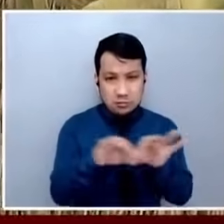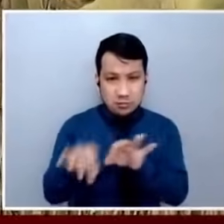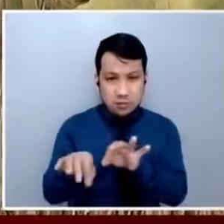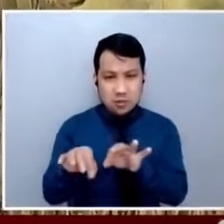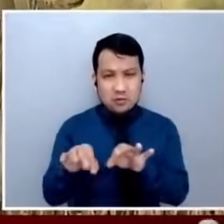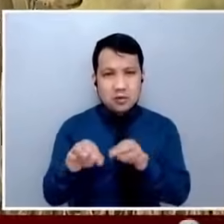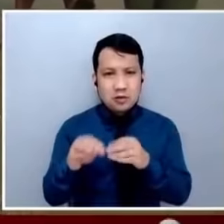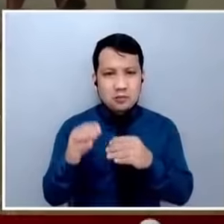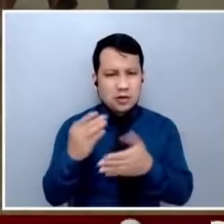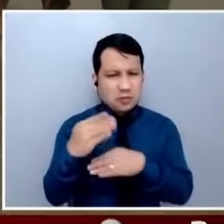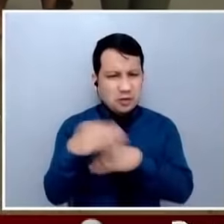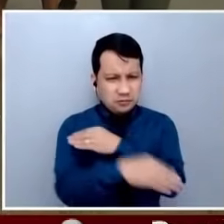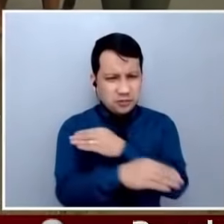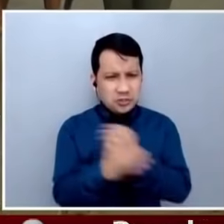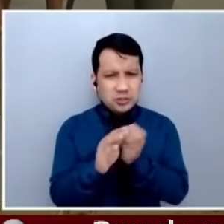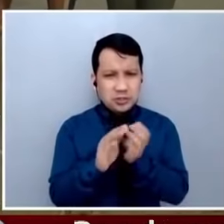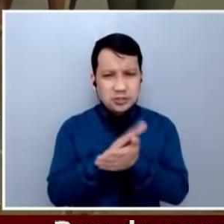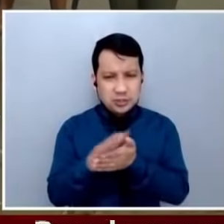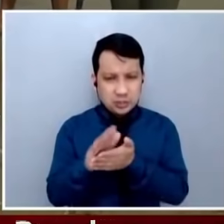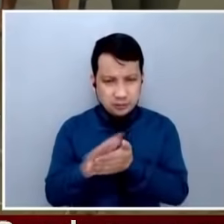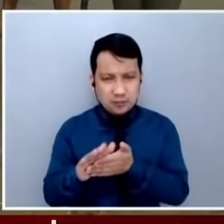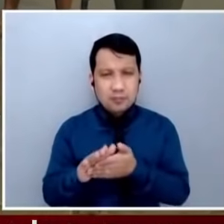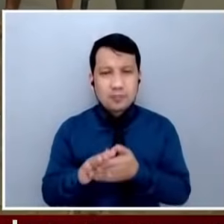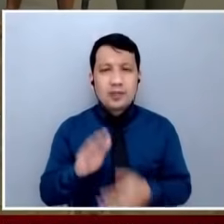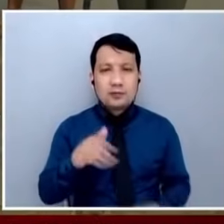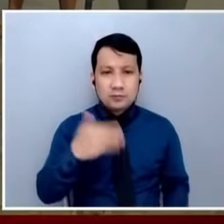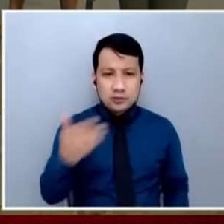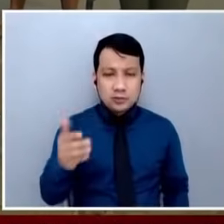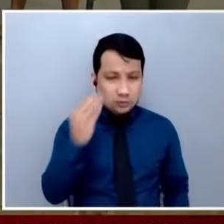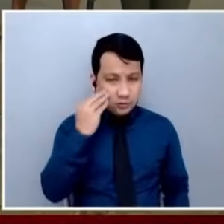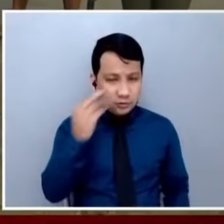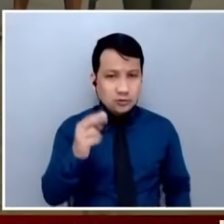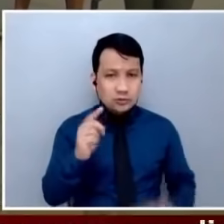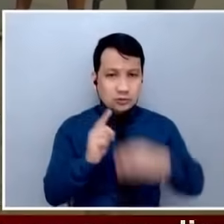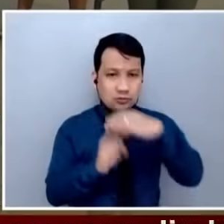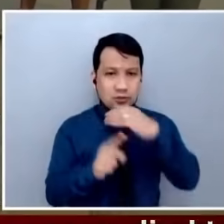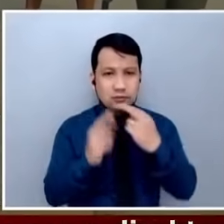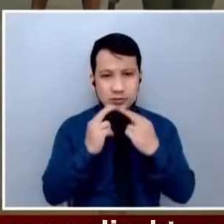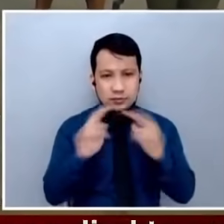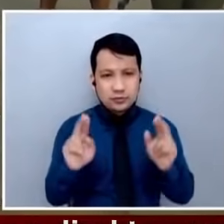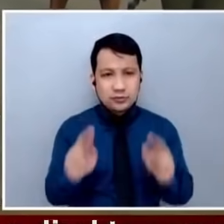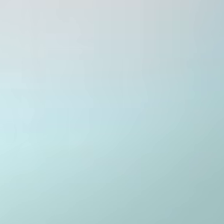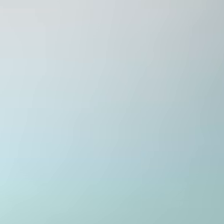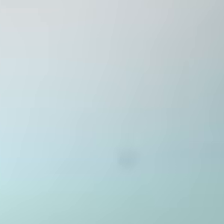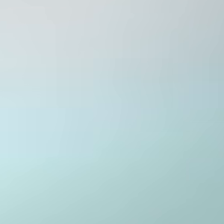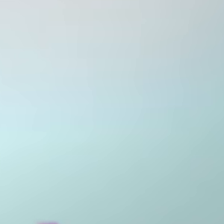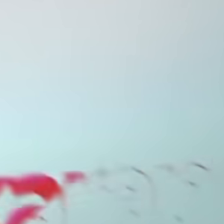coastal cleanup project. Rod Macenas, ABS-CBN News.